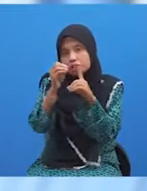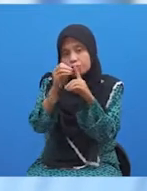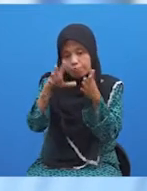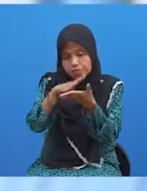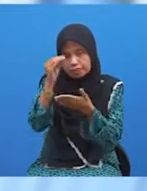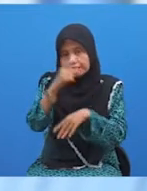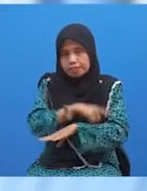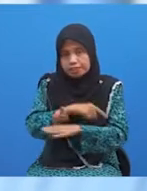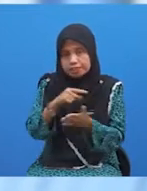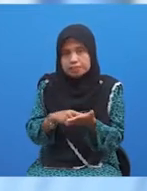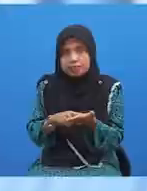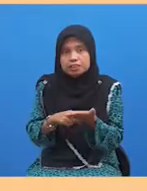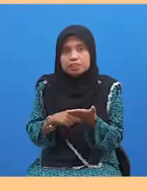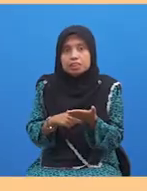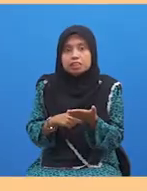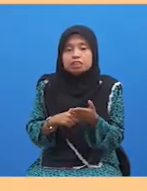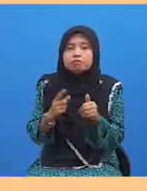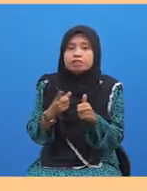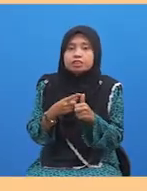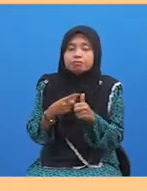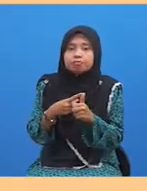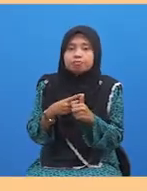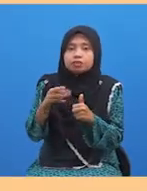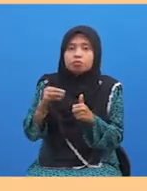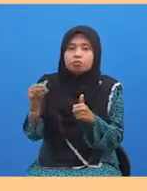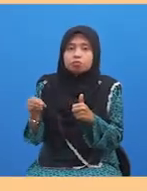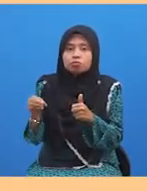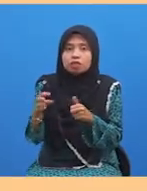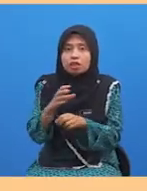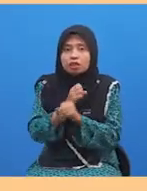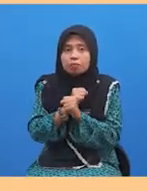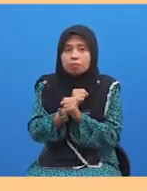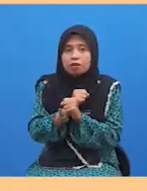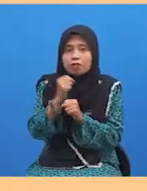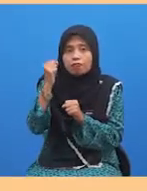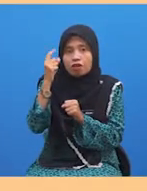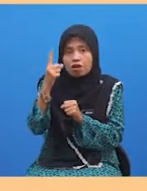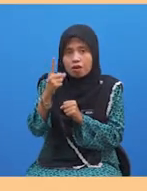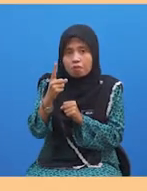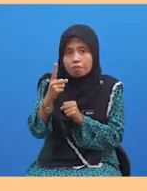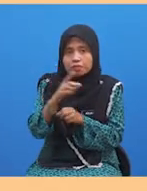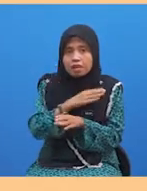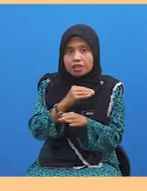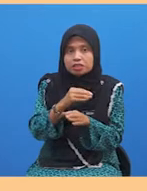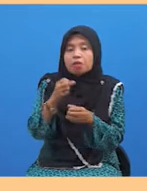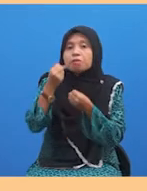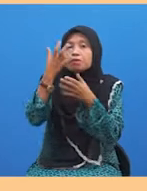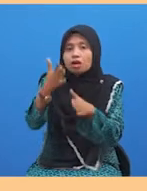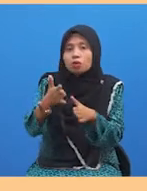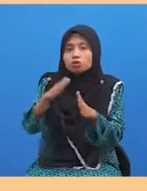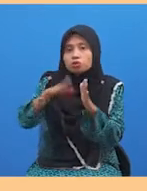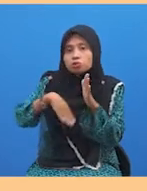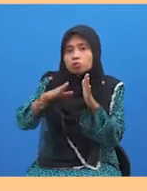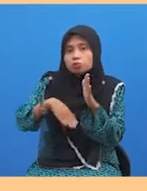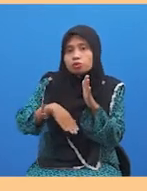kita pada hari ini, iaitu murid-murid dapat memahami dan